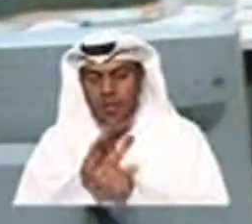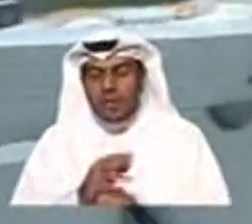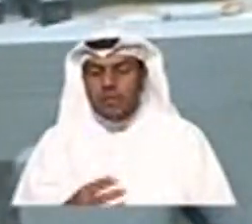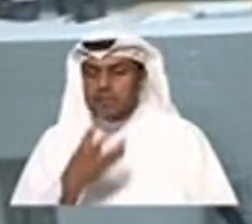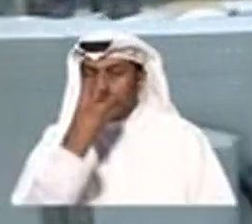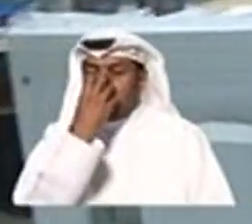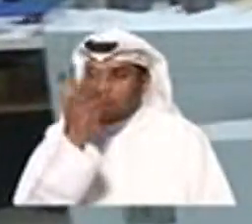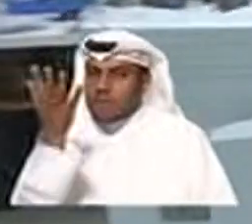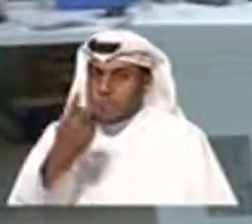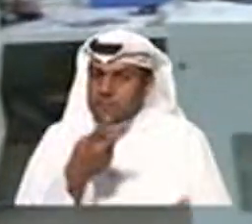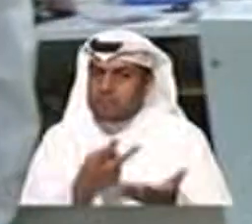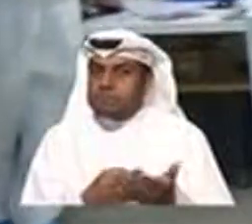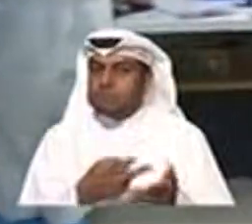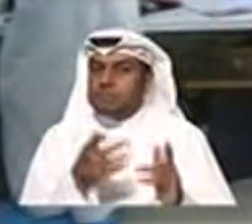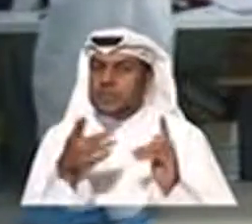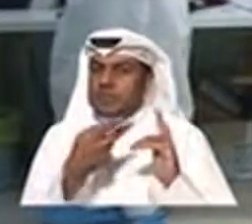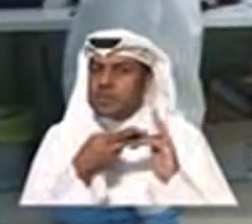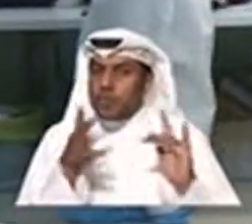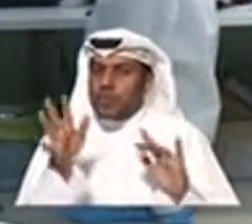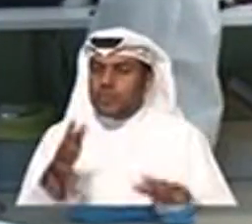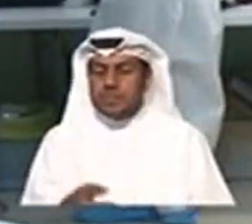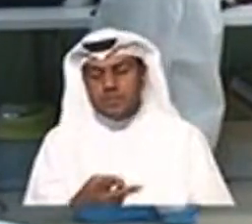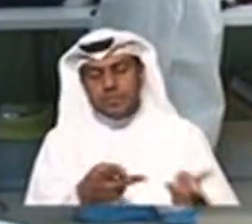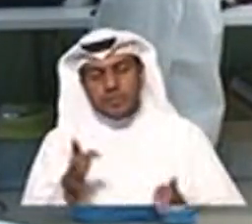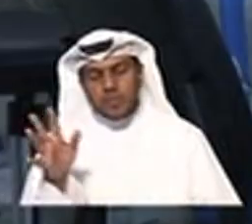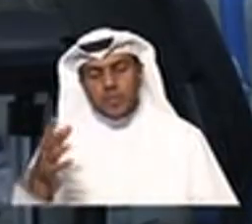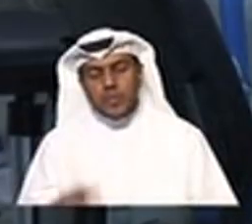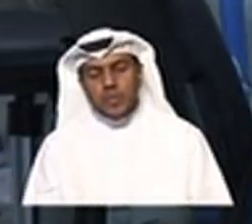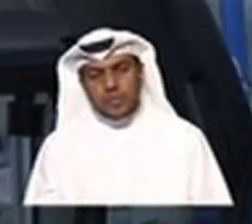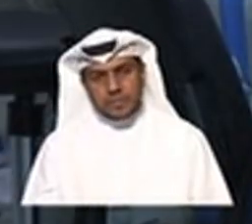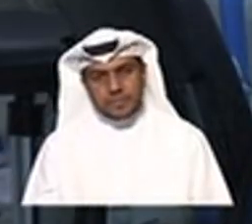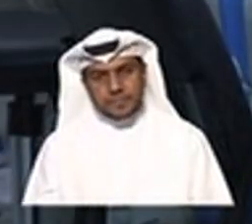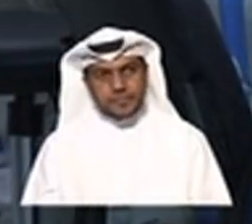بالفيروس. لما أبو علاوي، تلفزيون دولة الكويت.